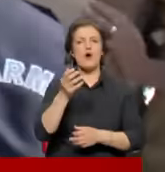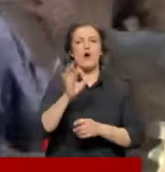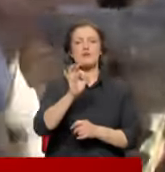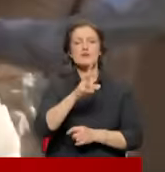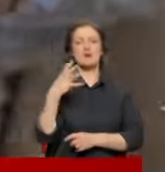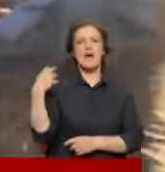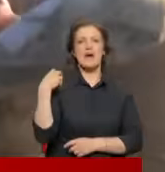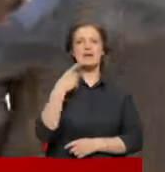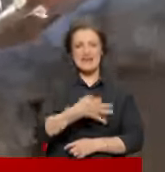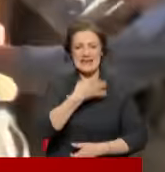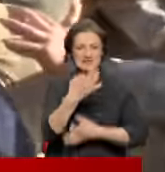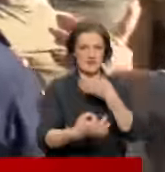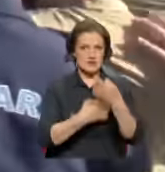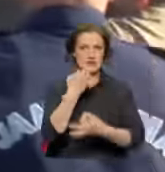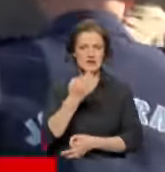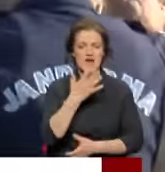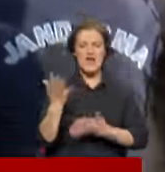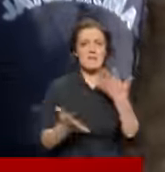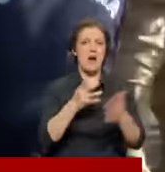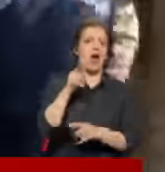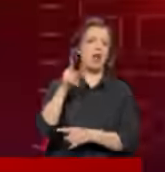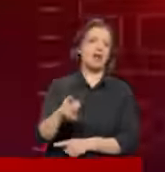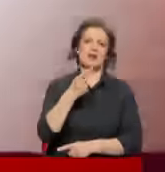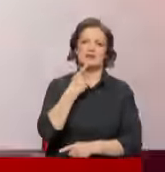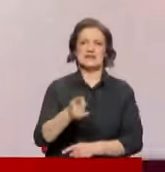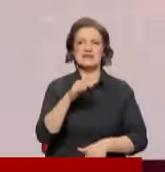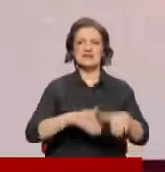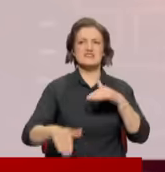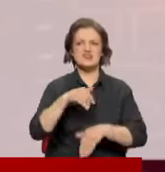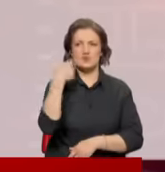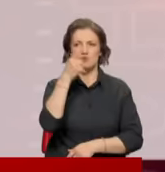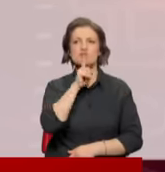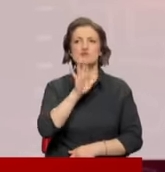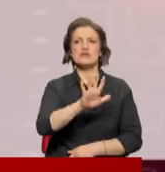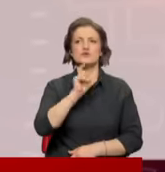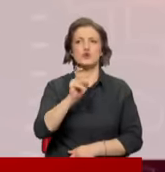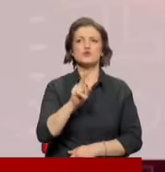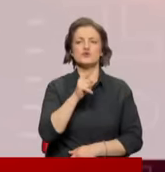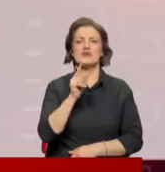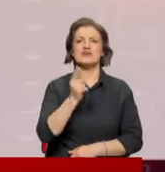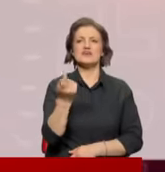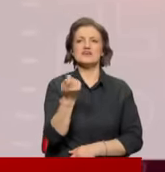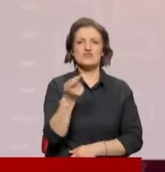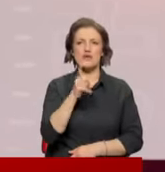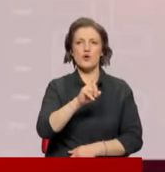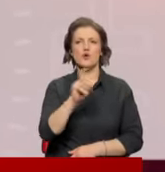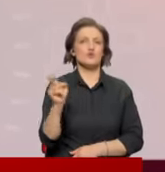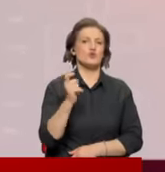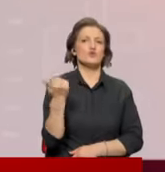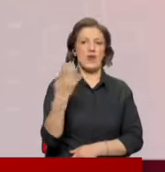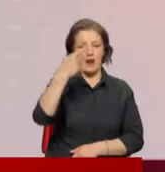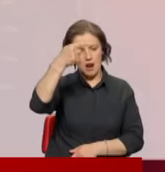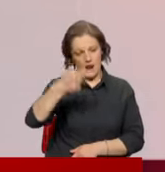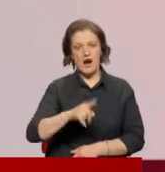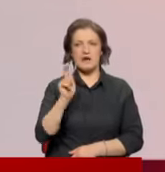otomasyon amirinin ifadesi ise ihmali işaret etti. Seçimler dolayısıyla 159 kalem işten 19 kalemi